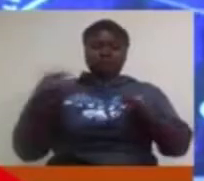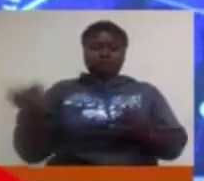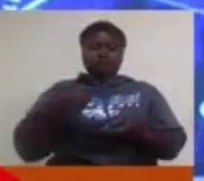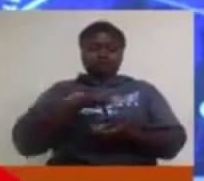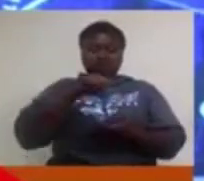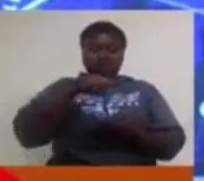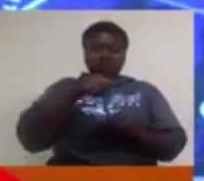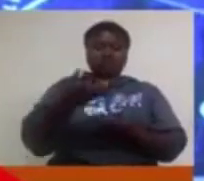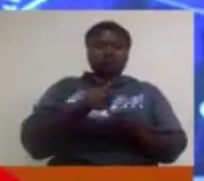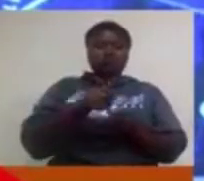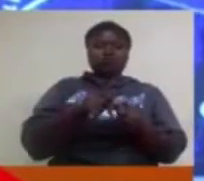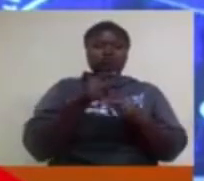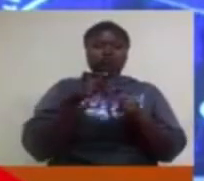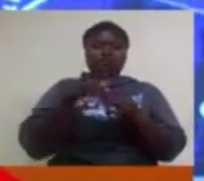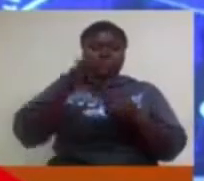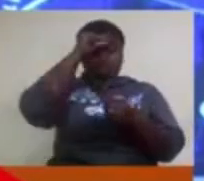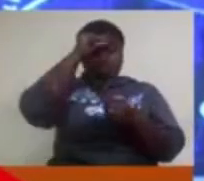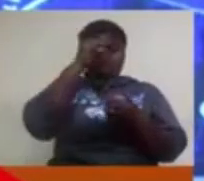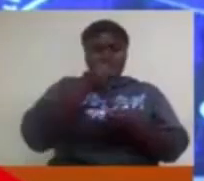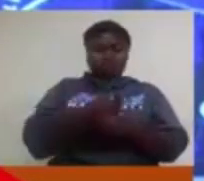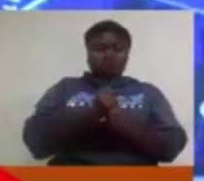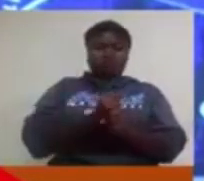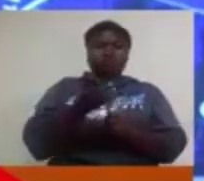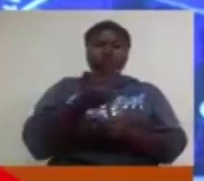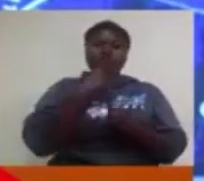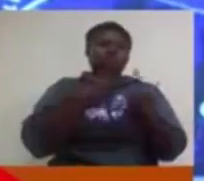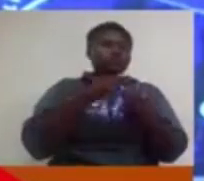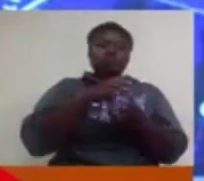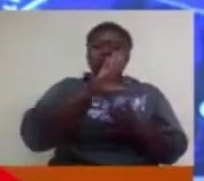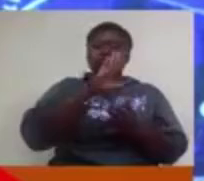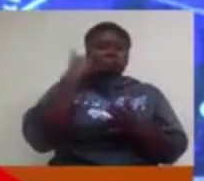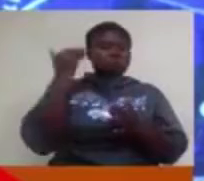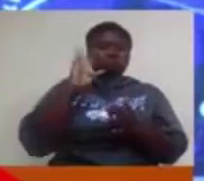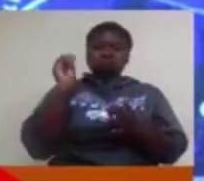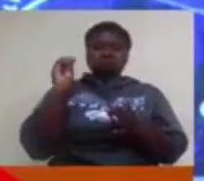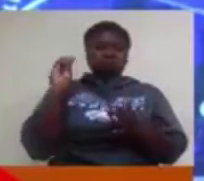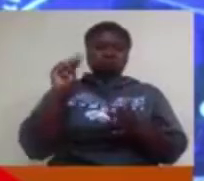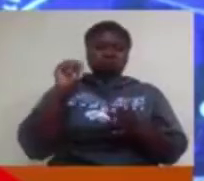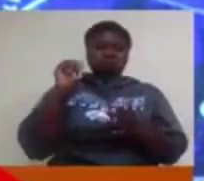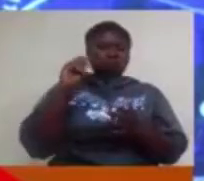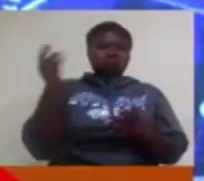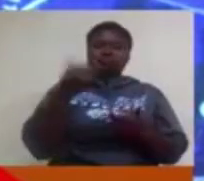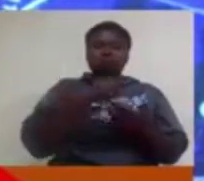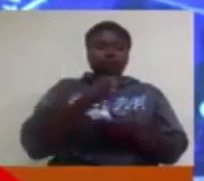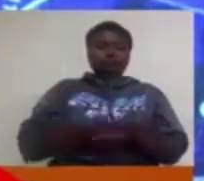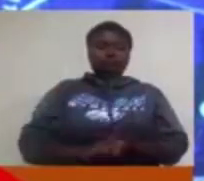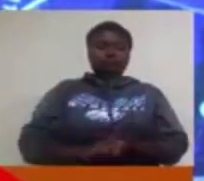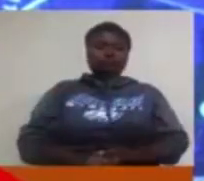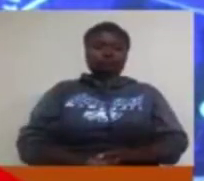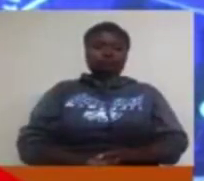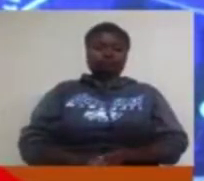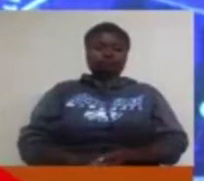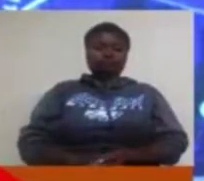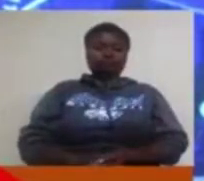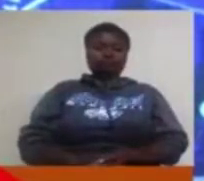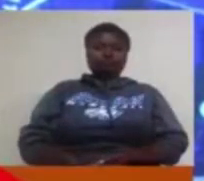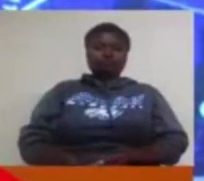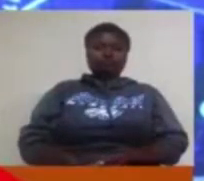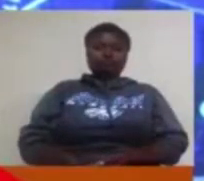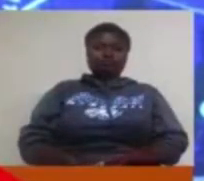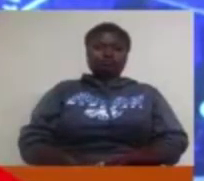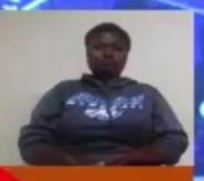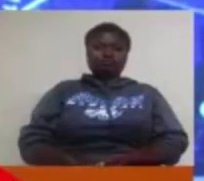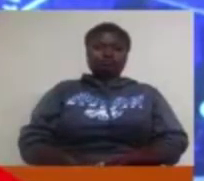o domwe na wira wa thirikari edini aleganete na Thitango ishishiyo the mwadikwito wa mohoro mudo